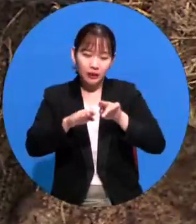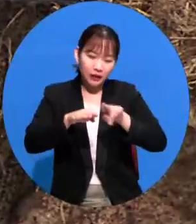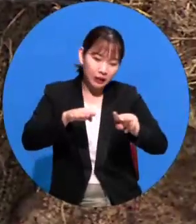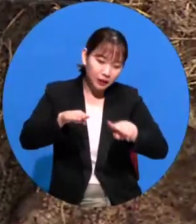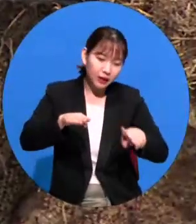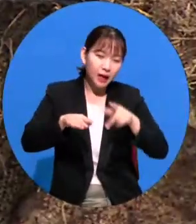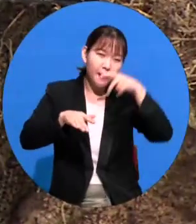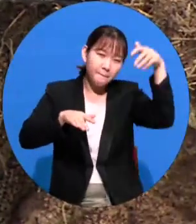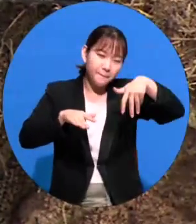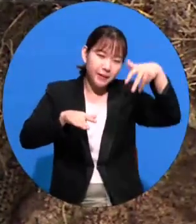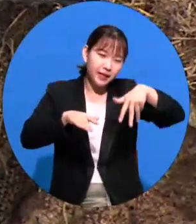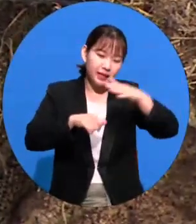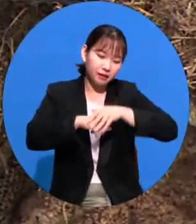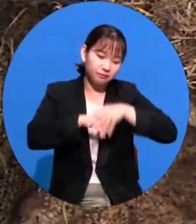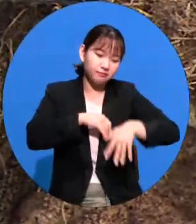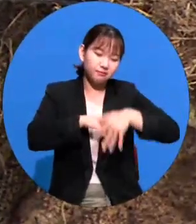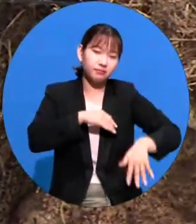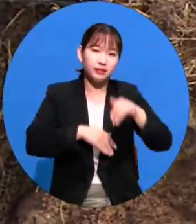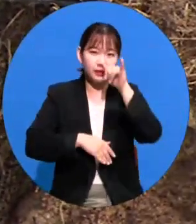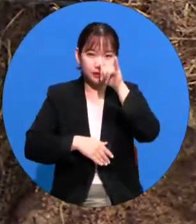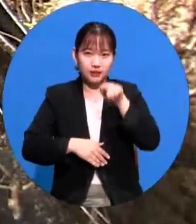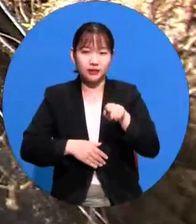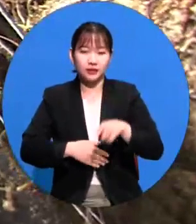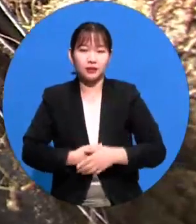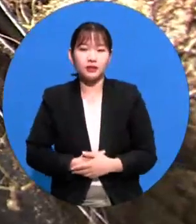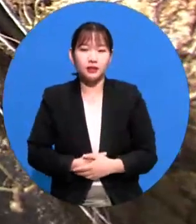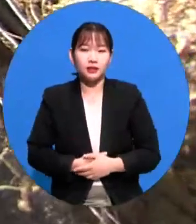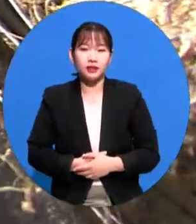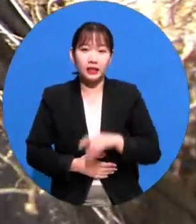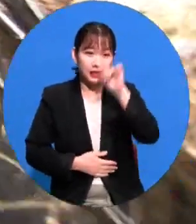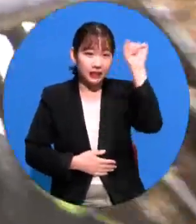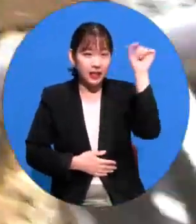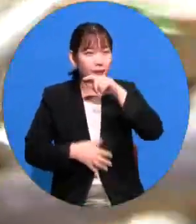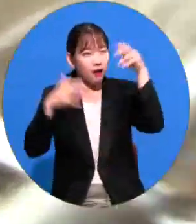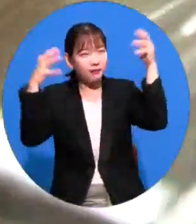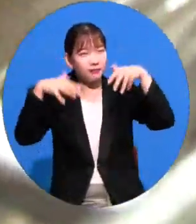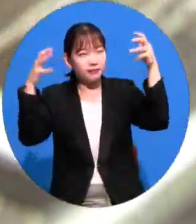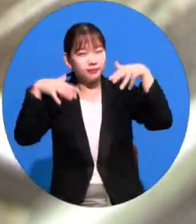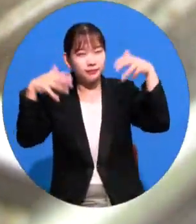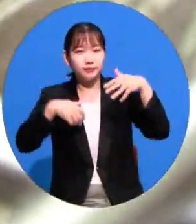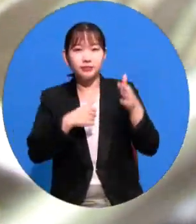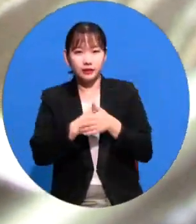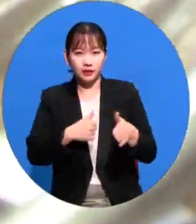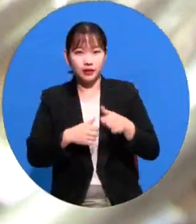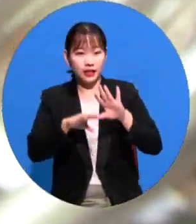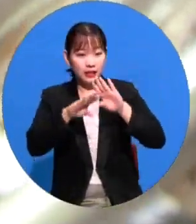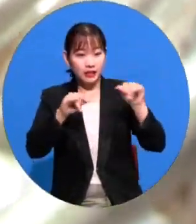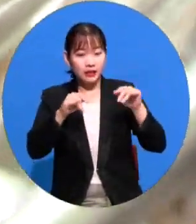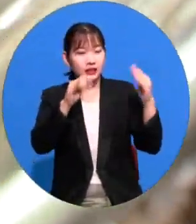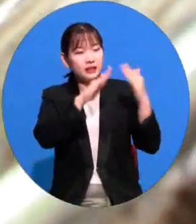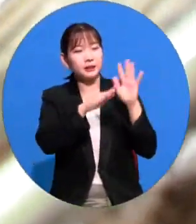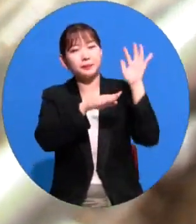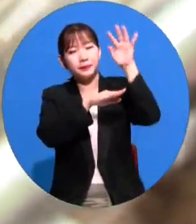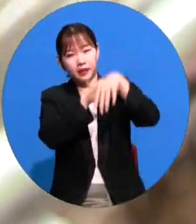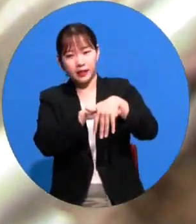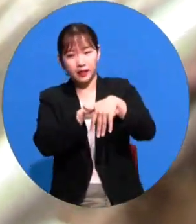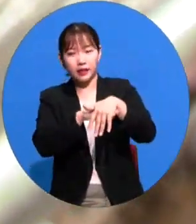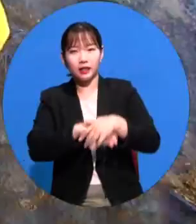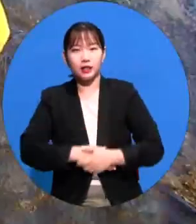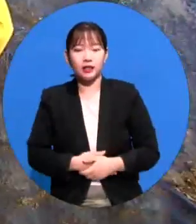사이로 집중호우의 상처가 그대로 남았습니다. 새벽 동안 내린 비의 영향으로 흙더미가 주택을 덮친